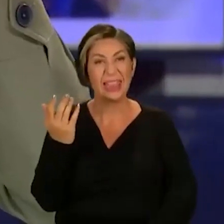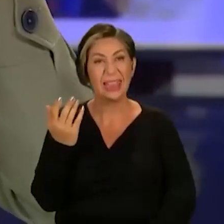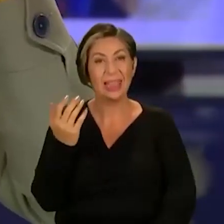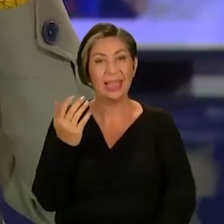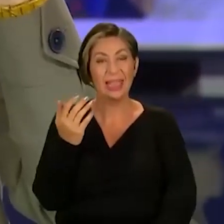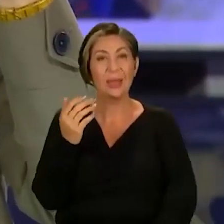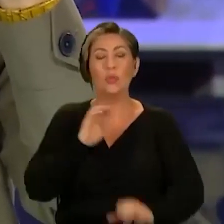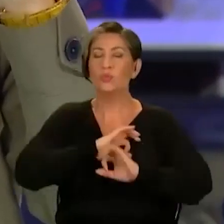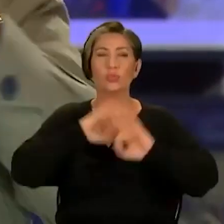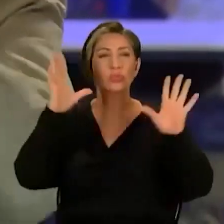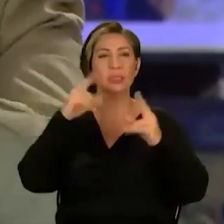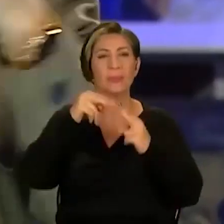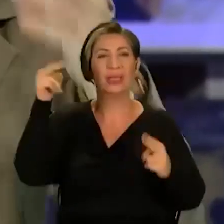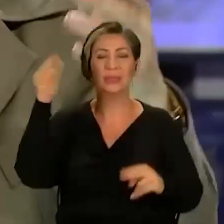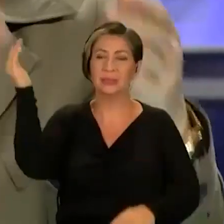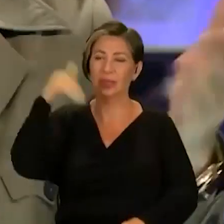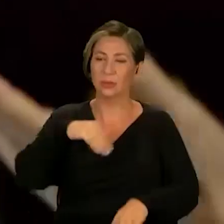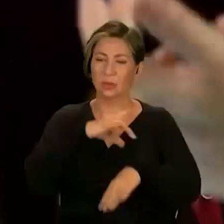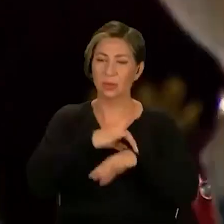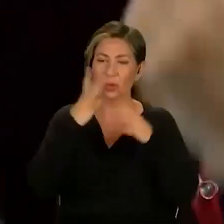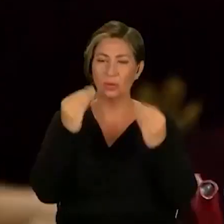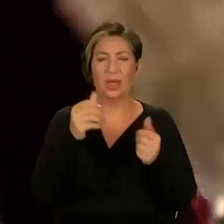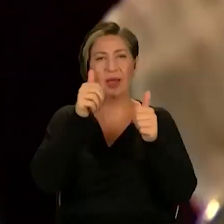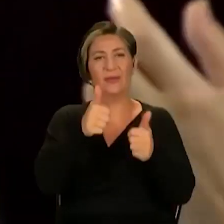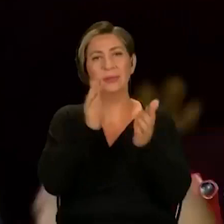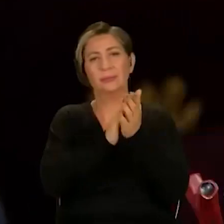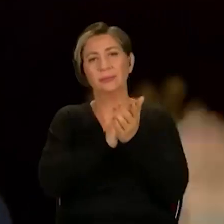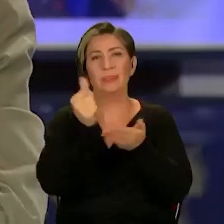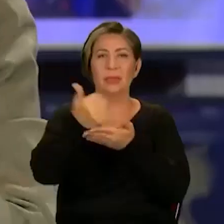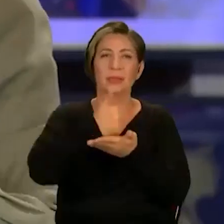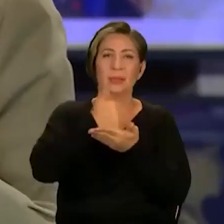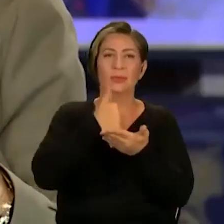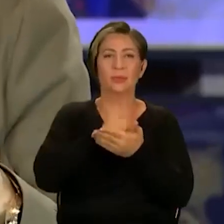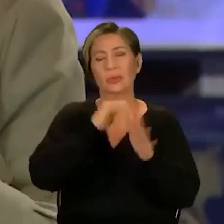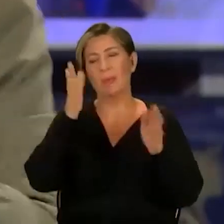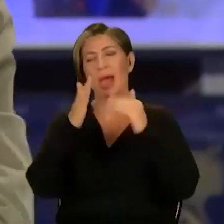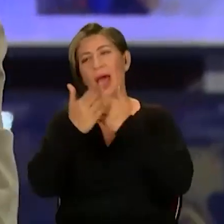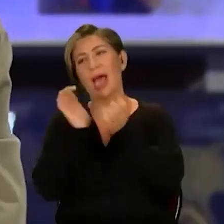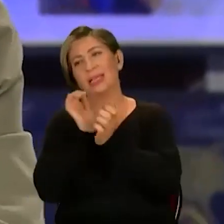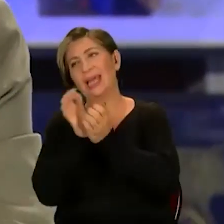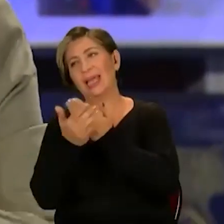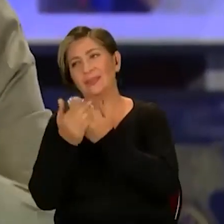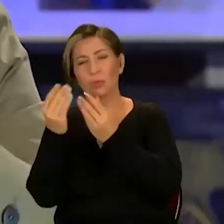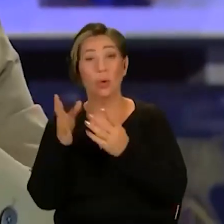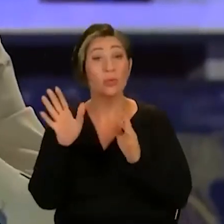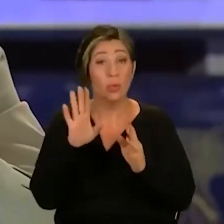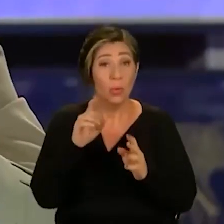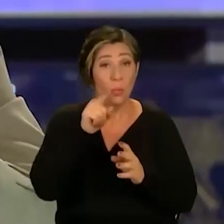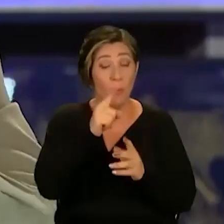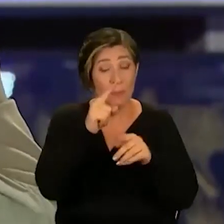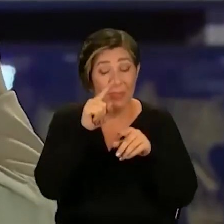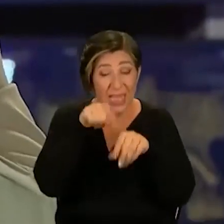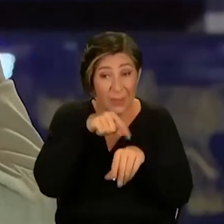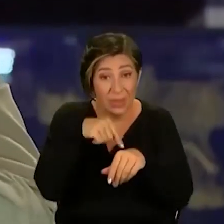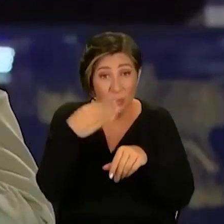Success story, muhteşem hikaye şu: geldi, doktor oldu, aferin ona, parasını da kazanıyor, döndü ailesine de yardım etti. Hayır, bir yerden sonra bu adam bir Süpermen'e